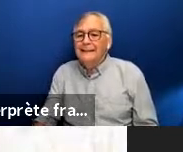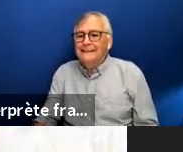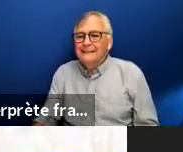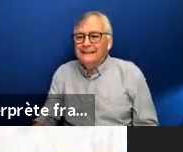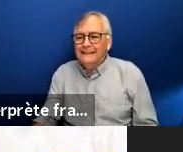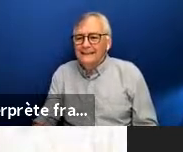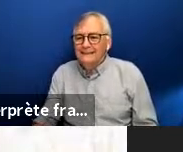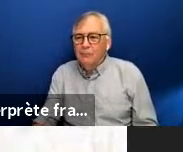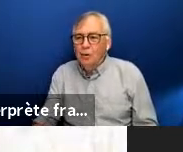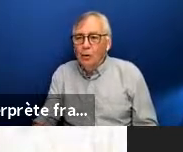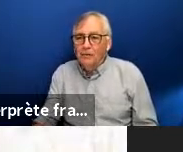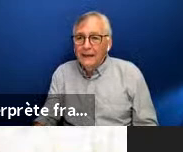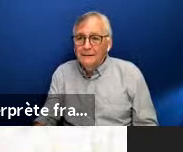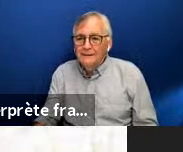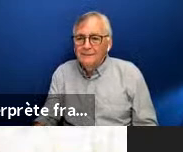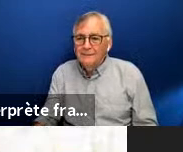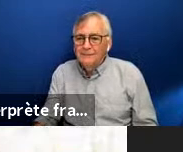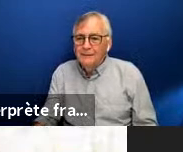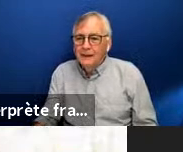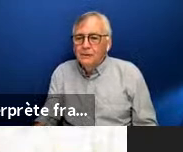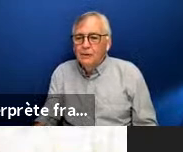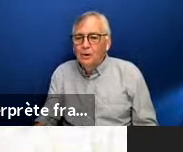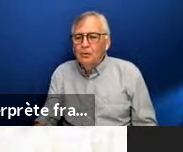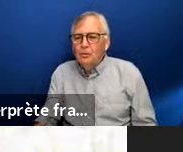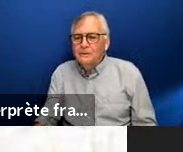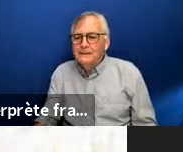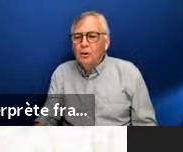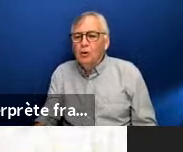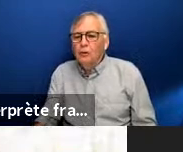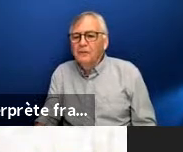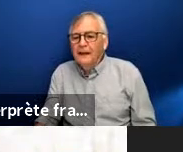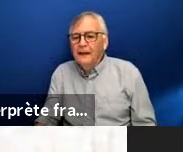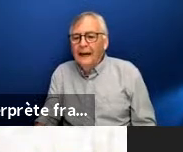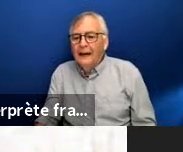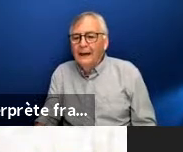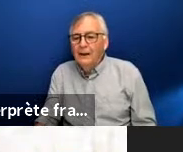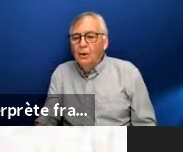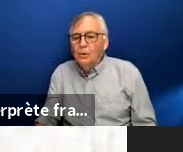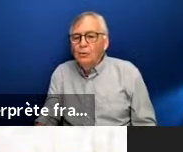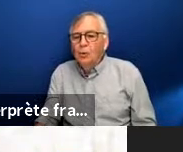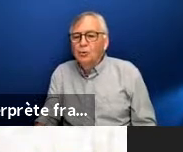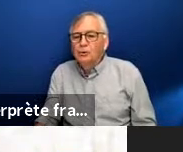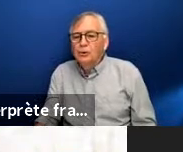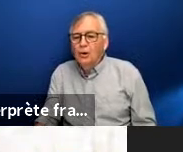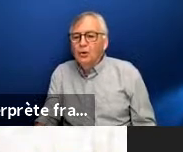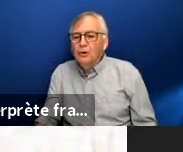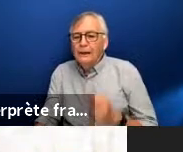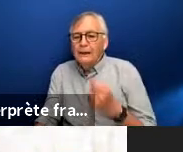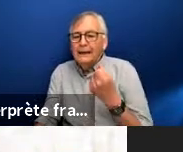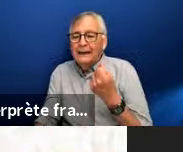apprendre certains signes. Ça vous convient? Donc, on dit qu'on revient à